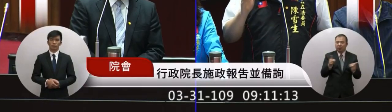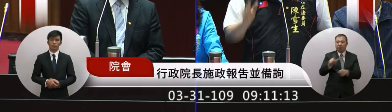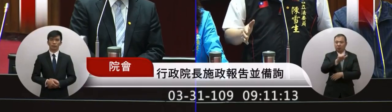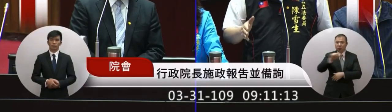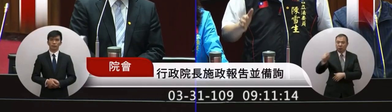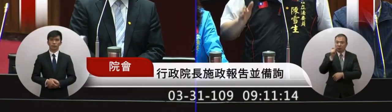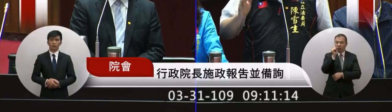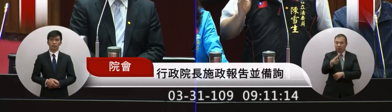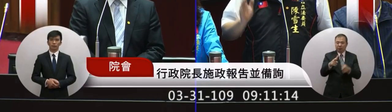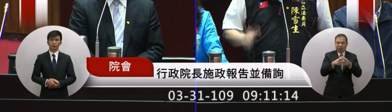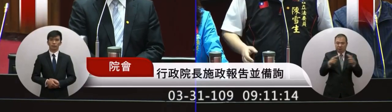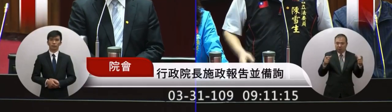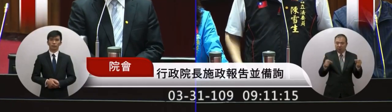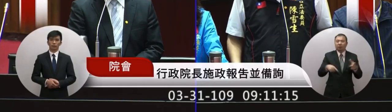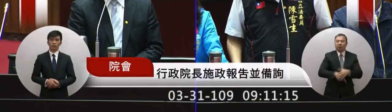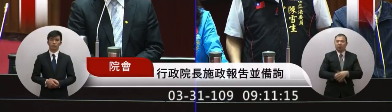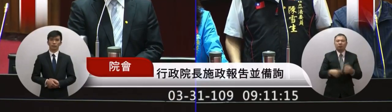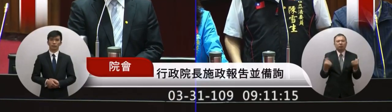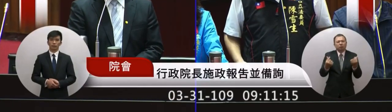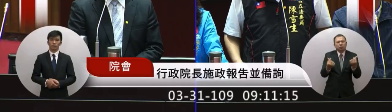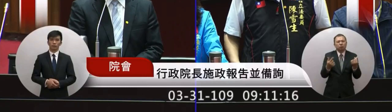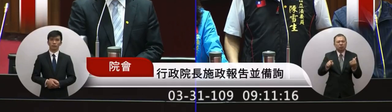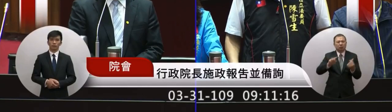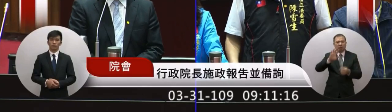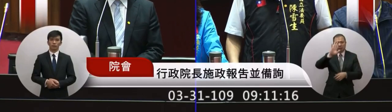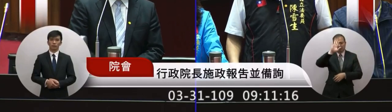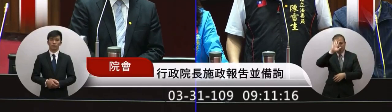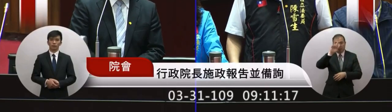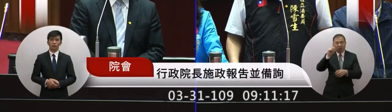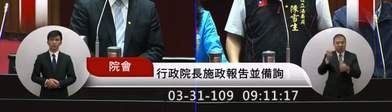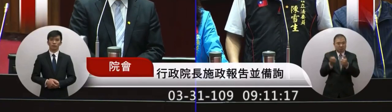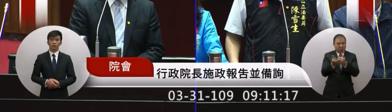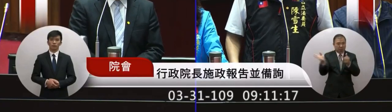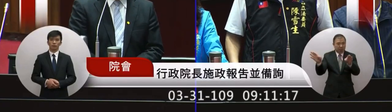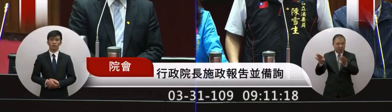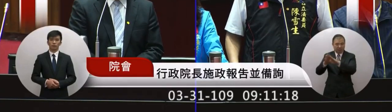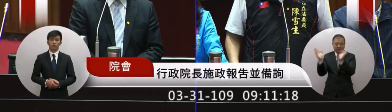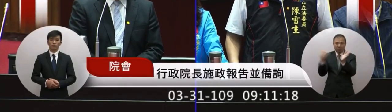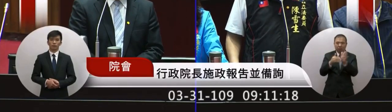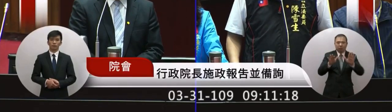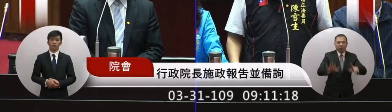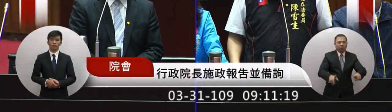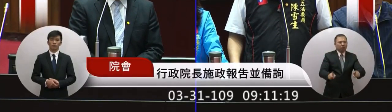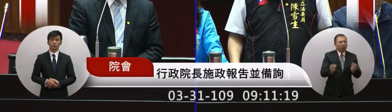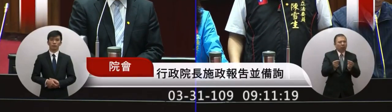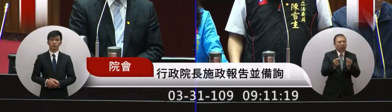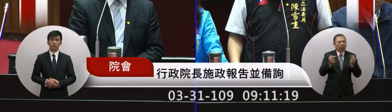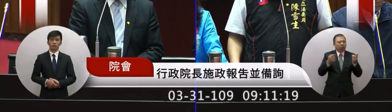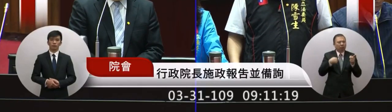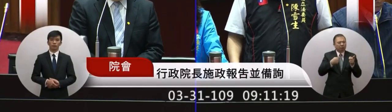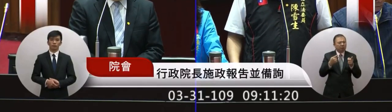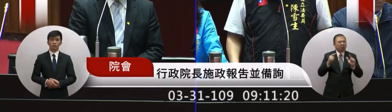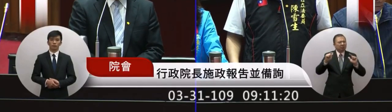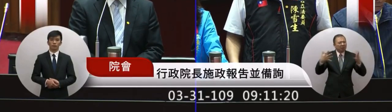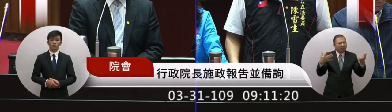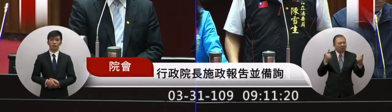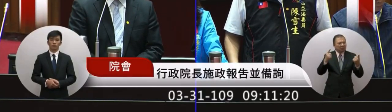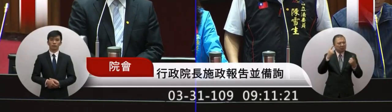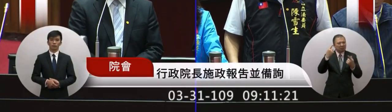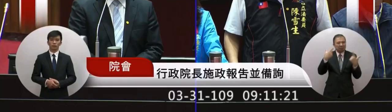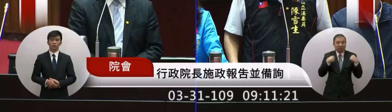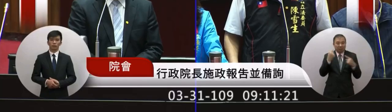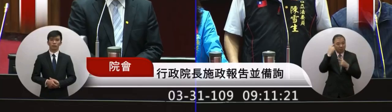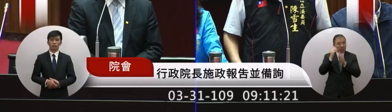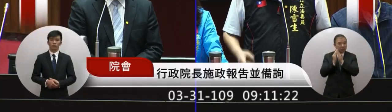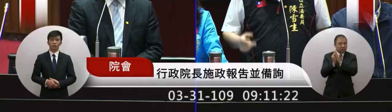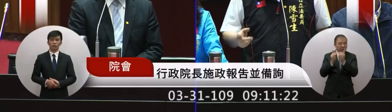为疫情发展到现在已经非常的严重哈，我们当初评估应该几个月就可以结束了，但是在评